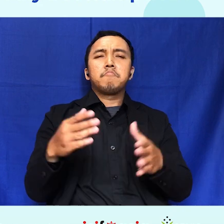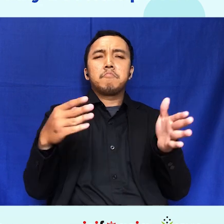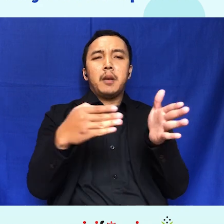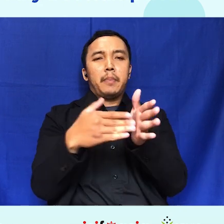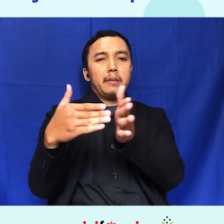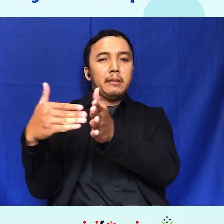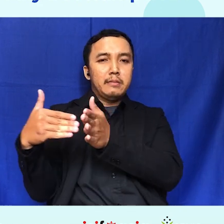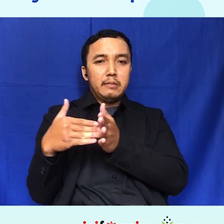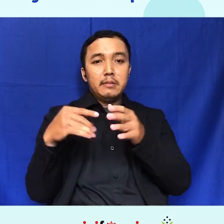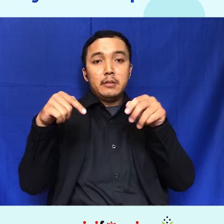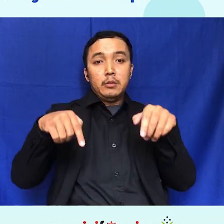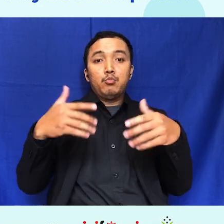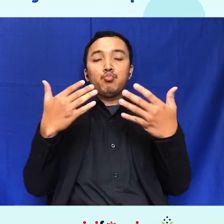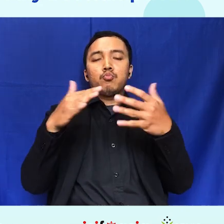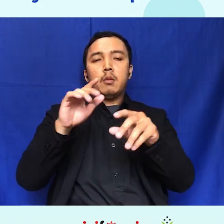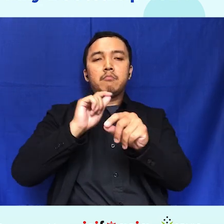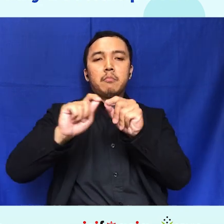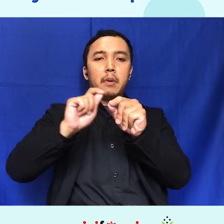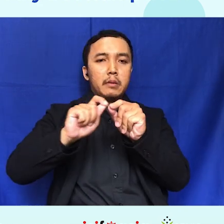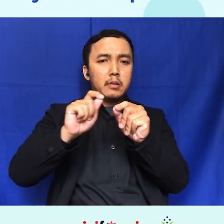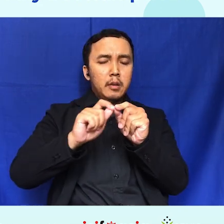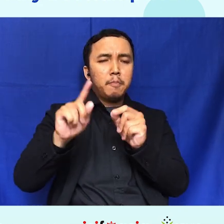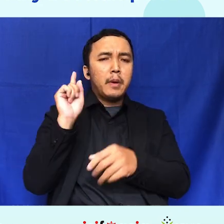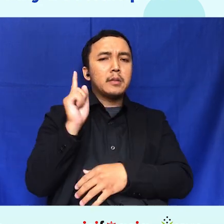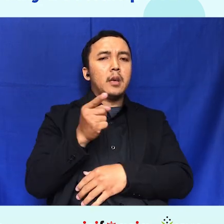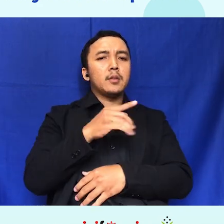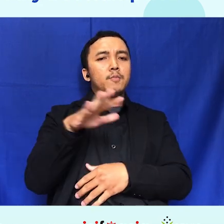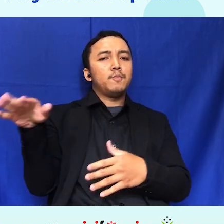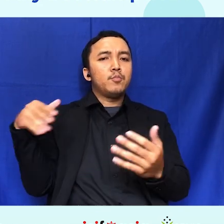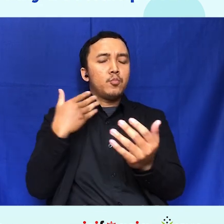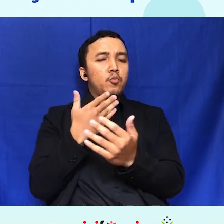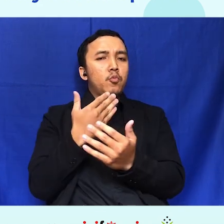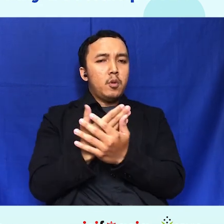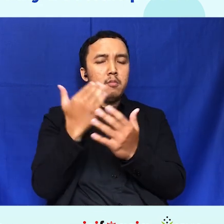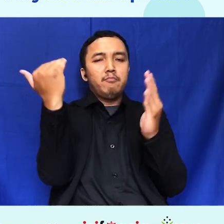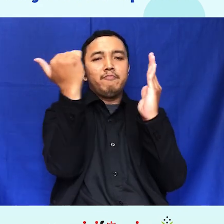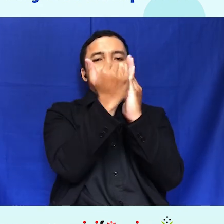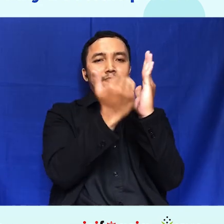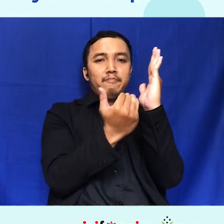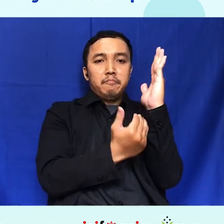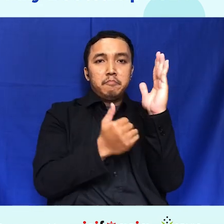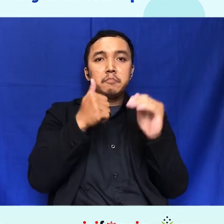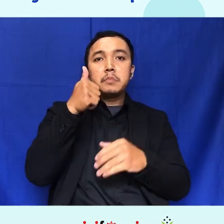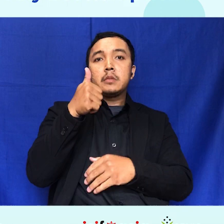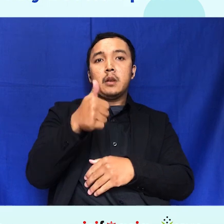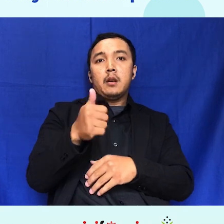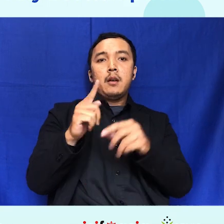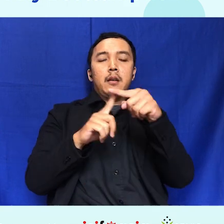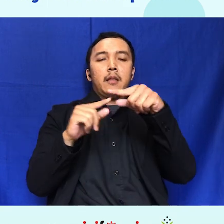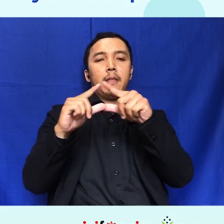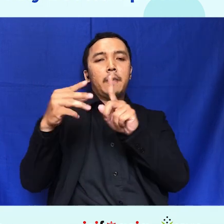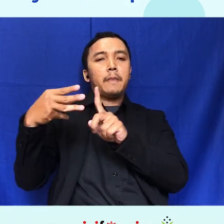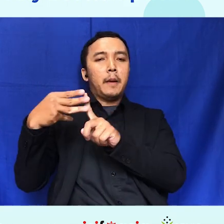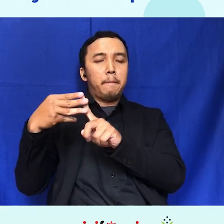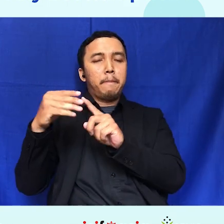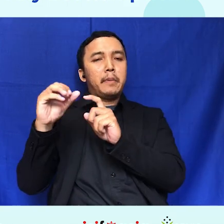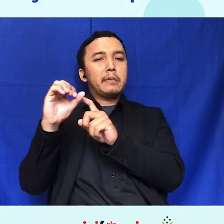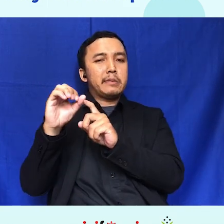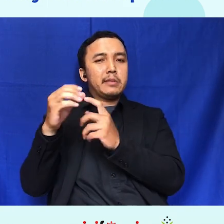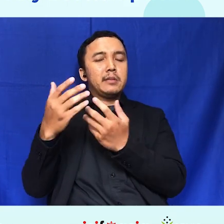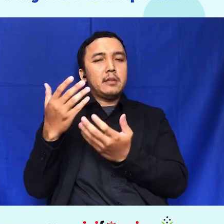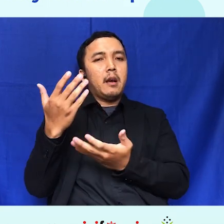Masalah ini telah kami perbaiki dengan memastikan semua menu dapat dinavigasikan dengan tab key dan menetapkan kode